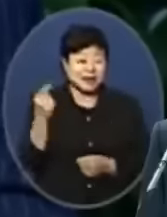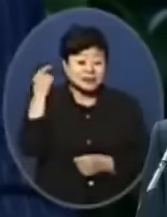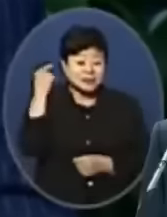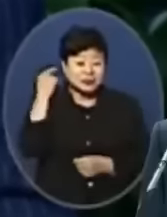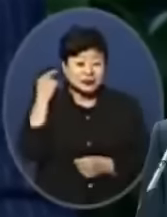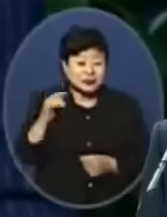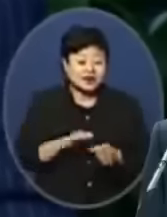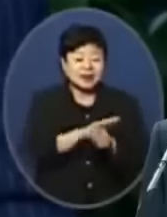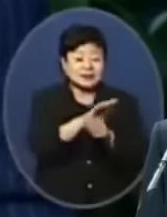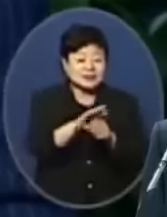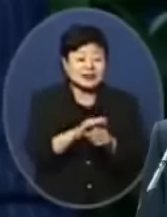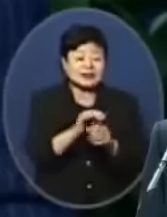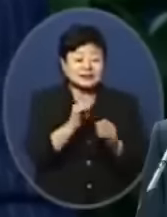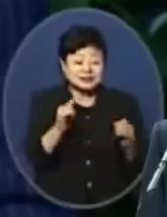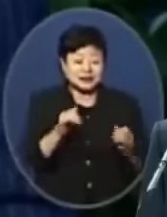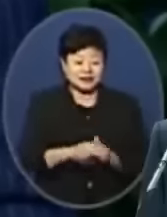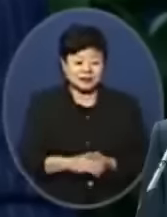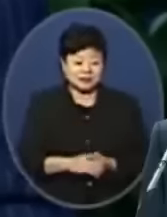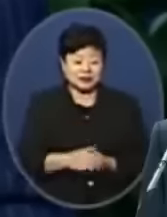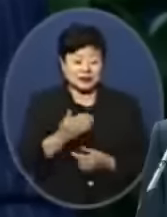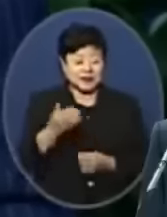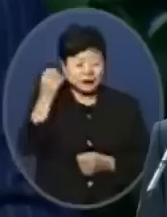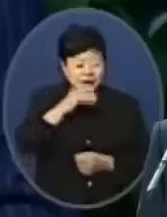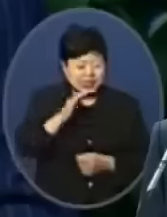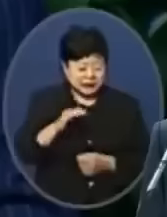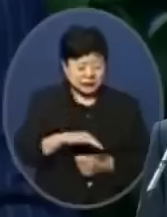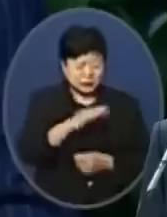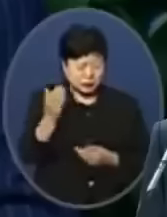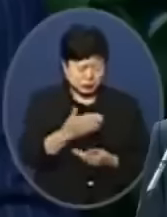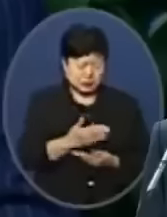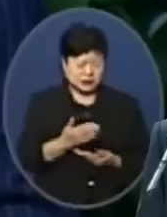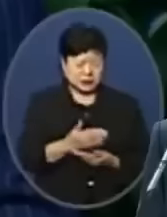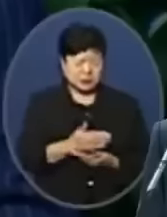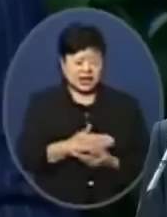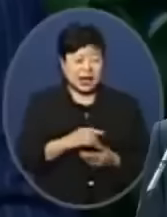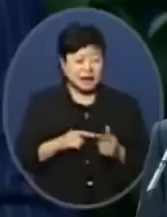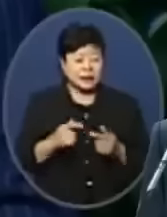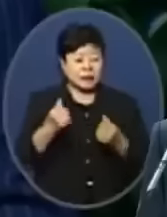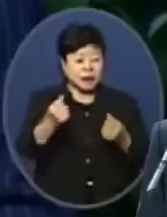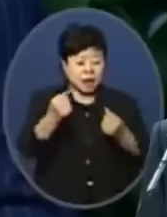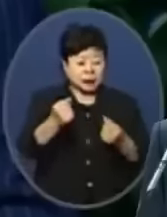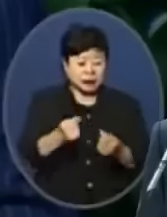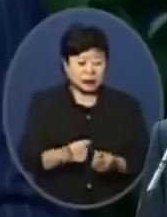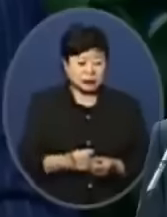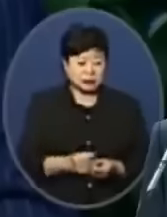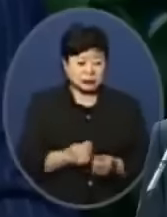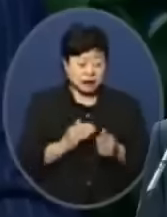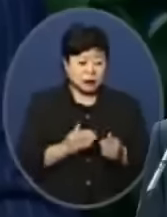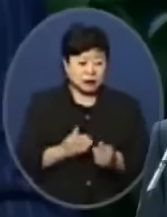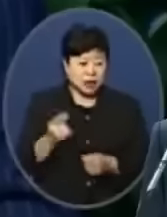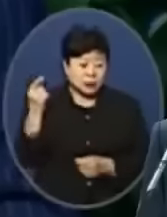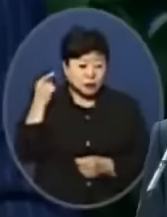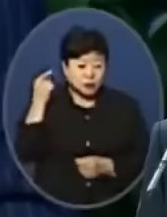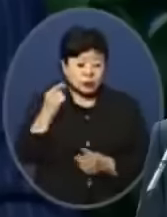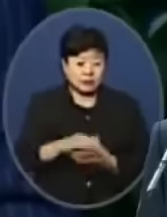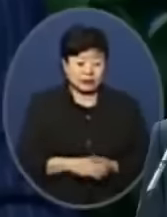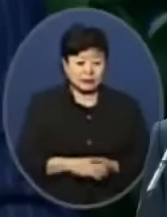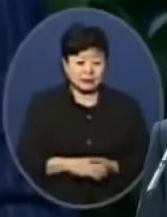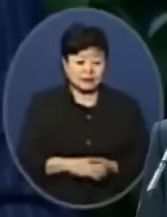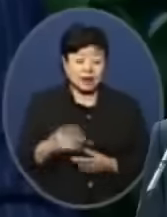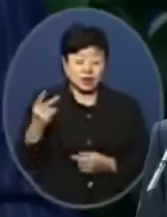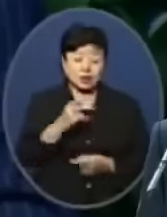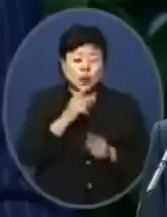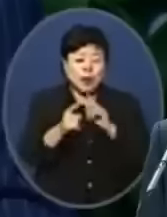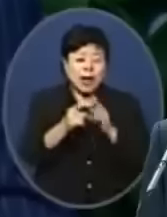들었죠. 또 말하느라 사랑하는 자여 내 영혼이 잘됨같이 내가 범사에 잘되며 강건하기를 간구하노라. 이거를